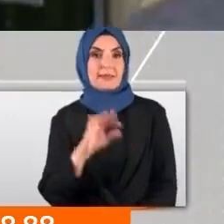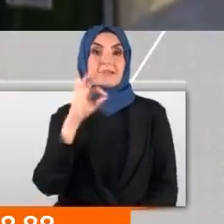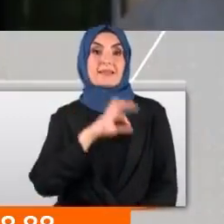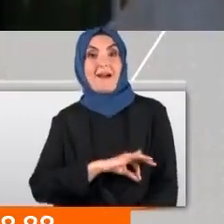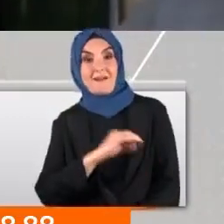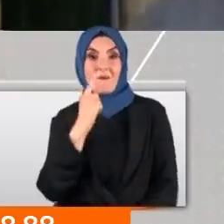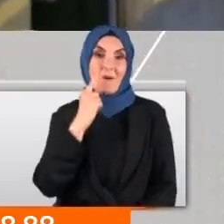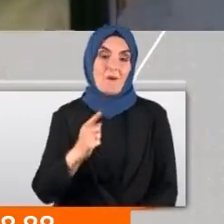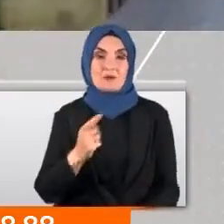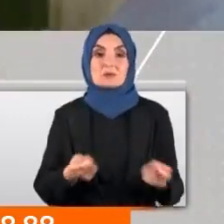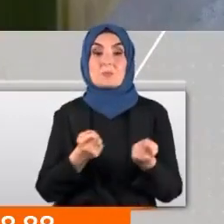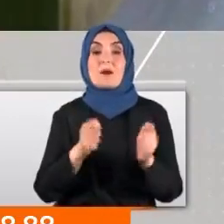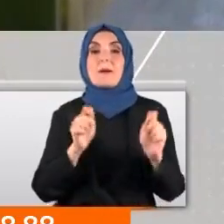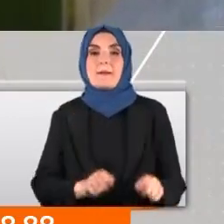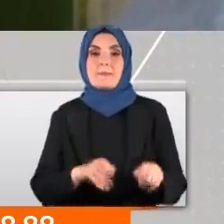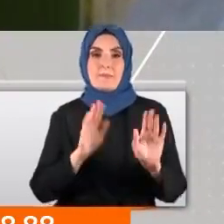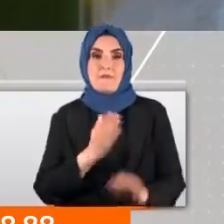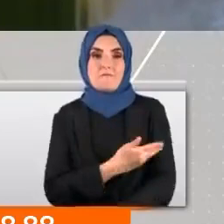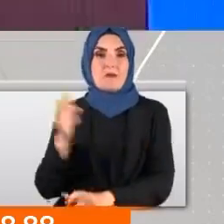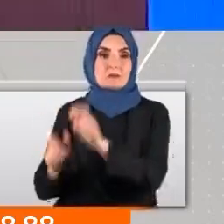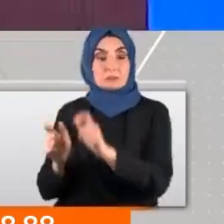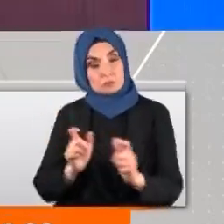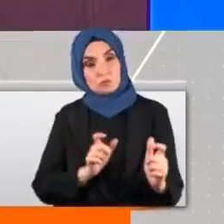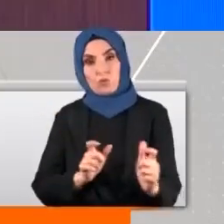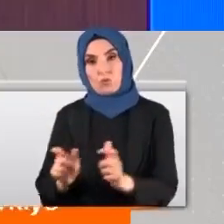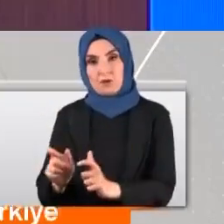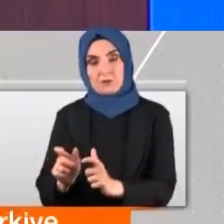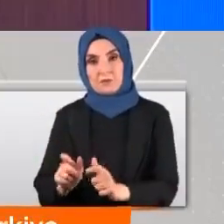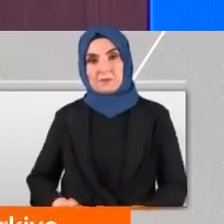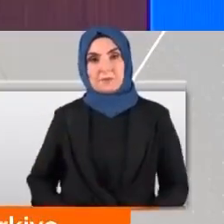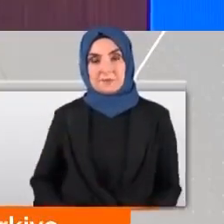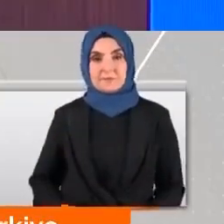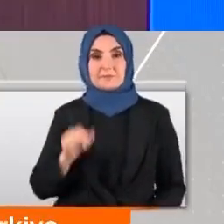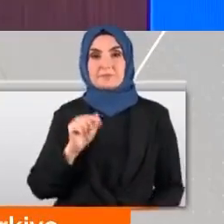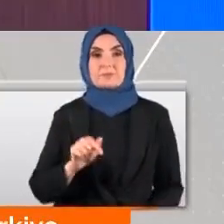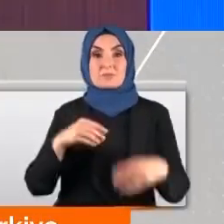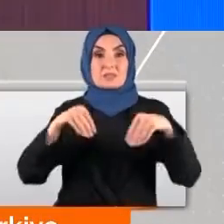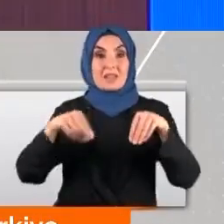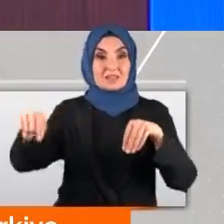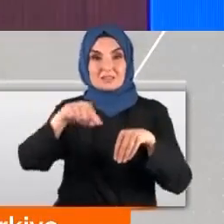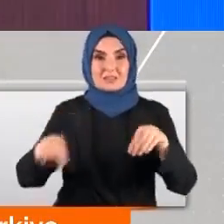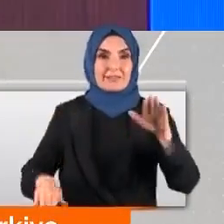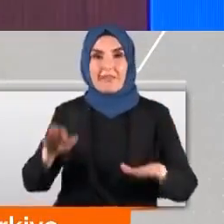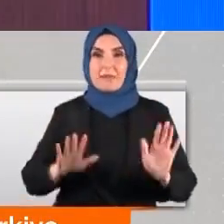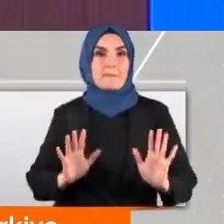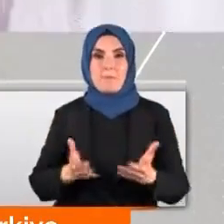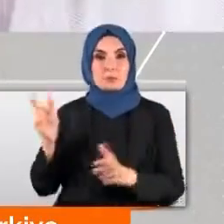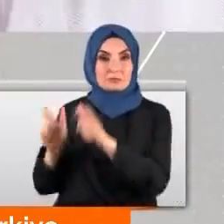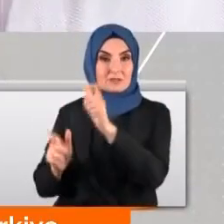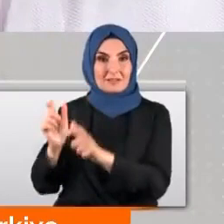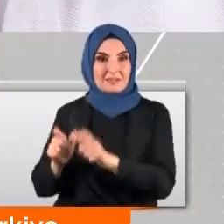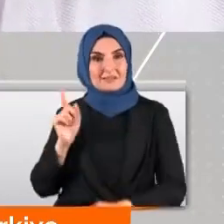çalışmayacaksın. Benim vatandaşımı koruyacaksın. Bu piyasaların dengesini bozanları da hizaya